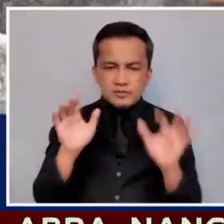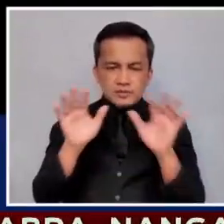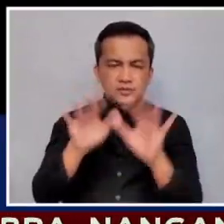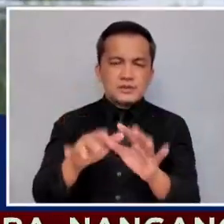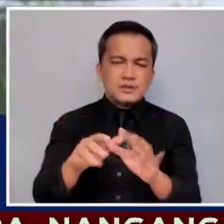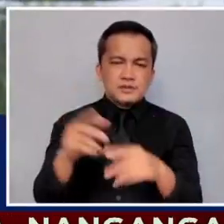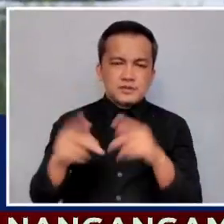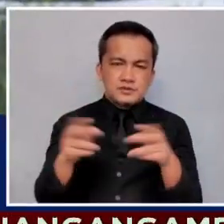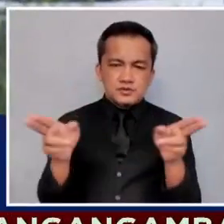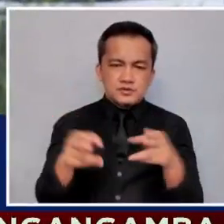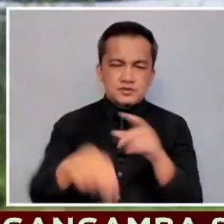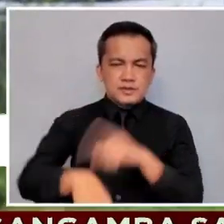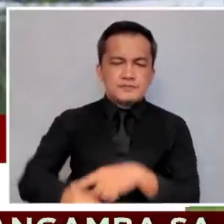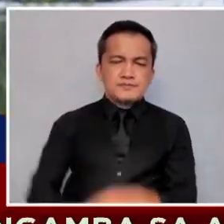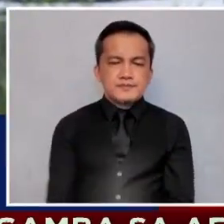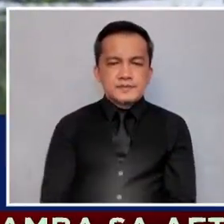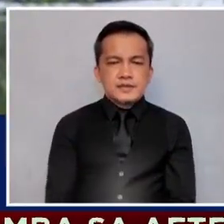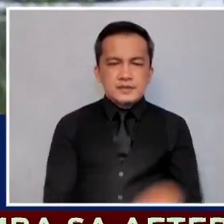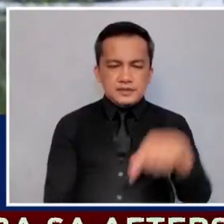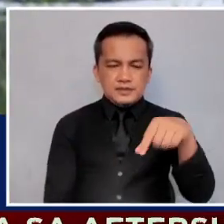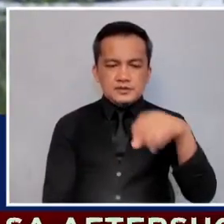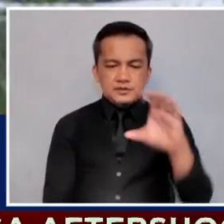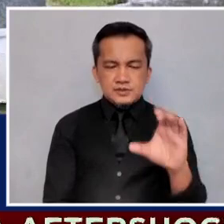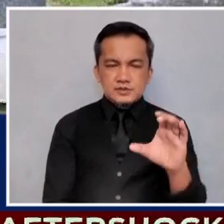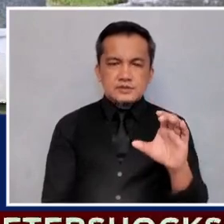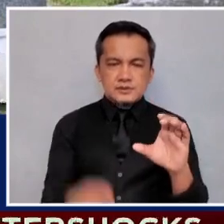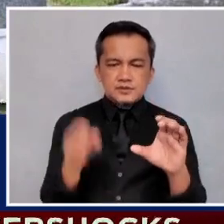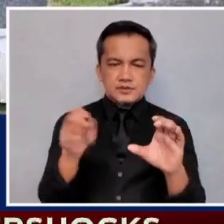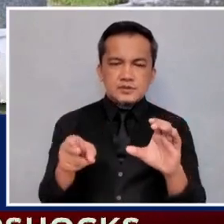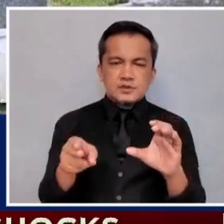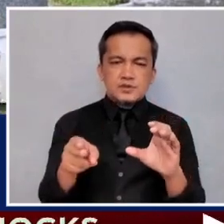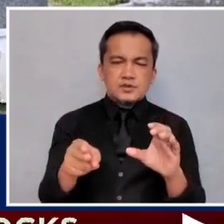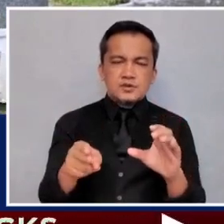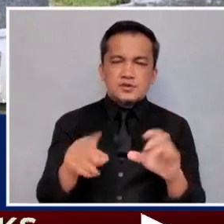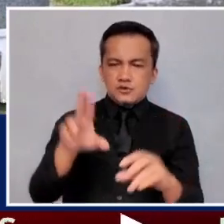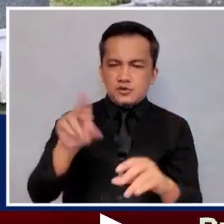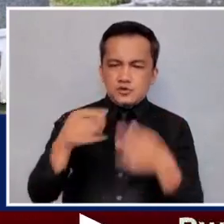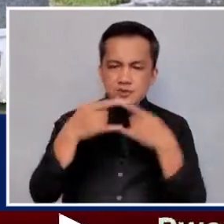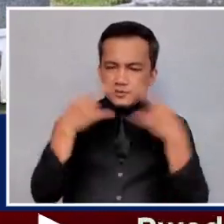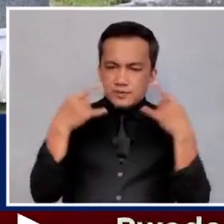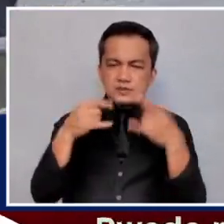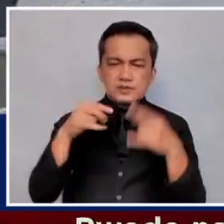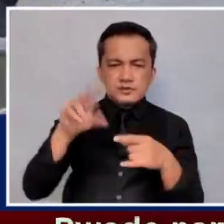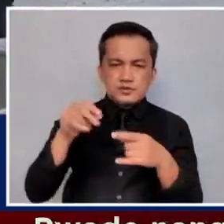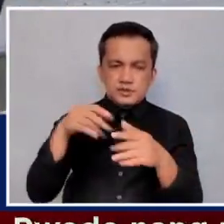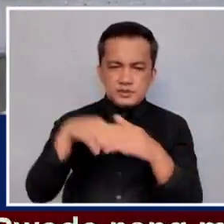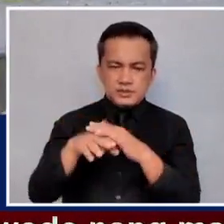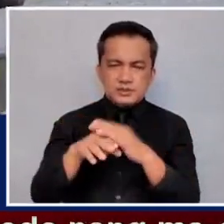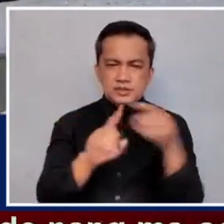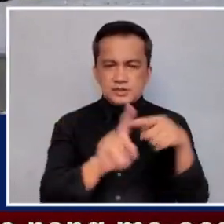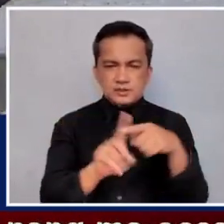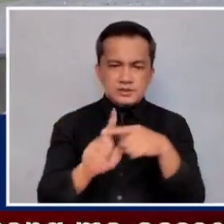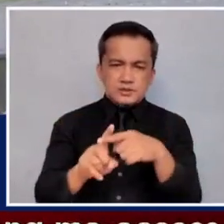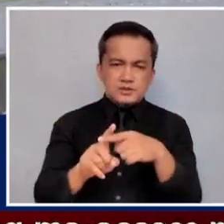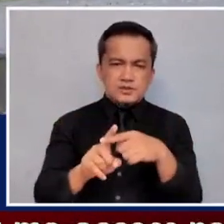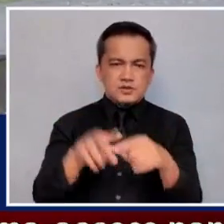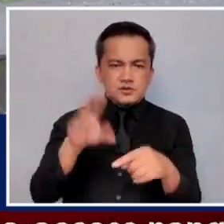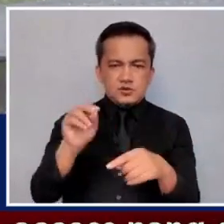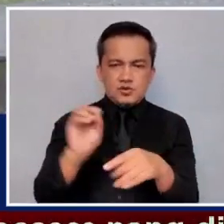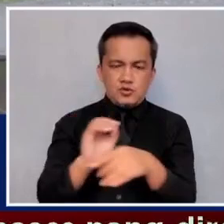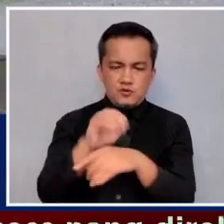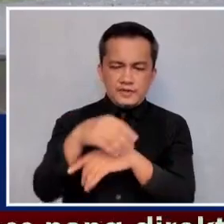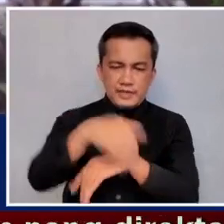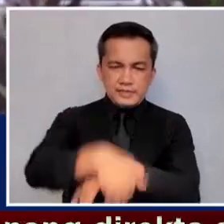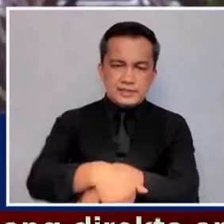oras. Sa Quezon City, ipatutupad ang no face mask, no entry sa mga sementeryo. No overnight stay sa mga